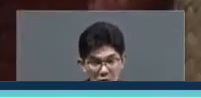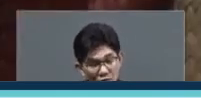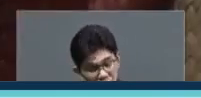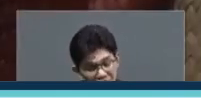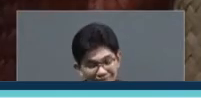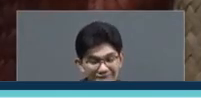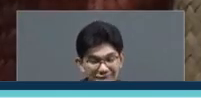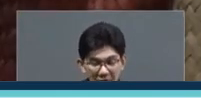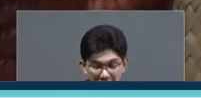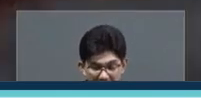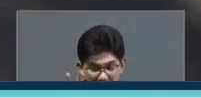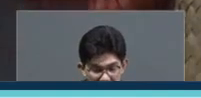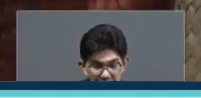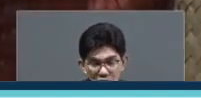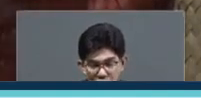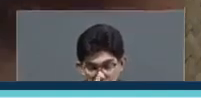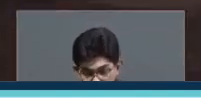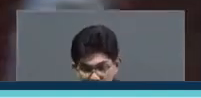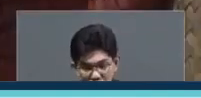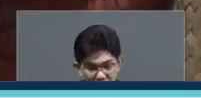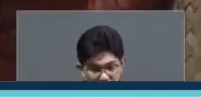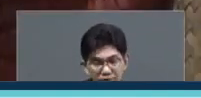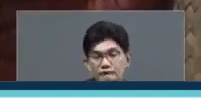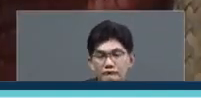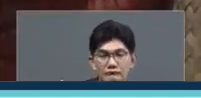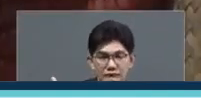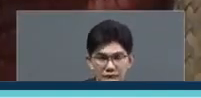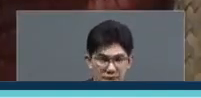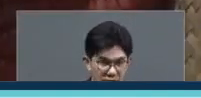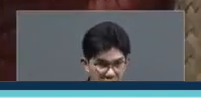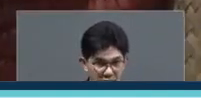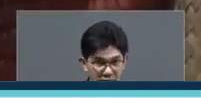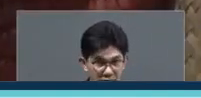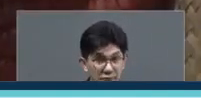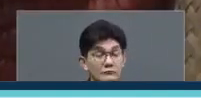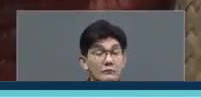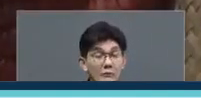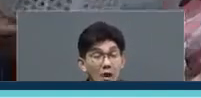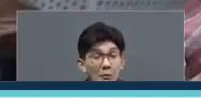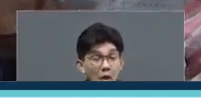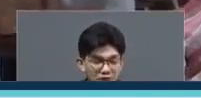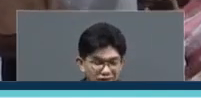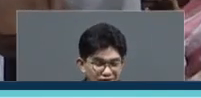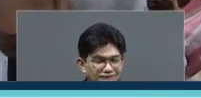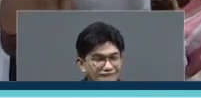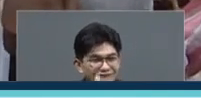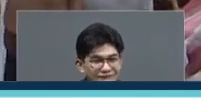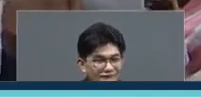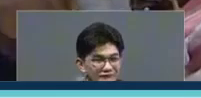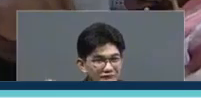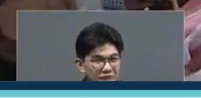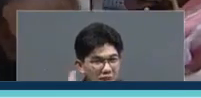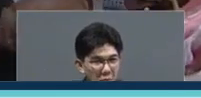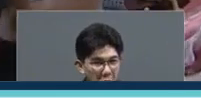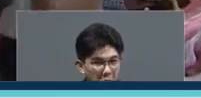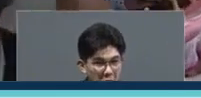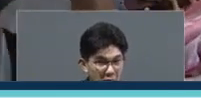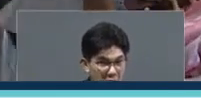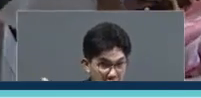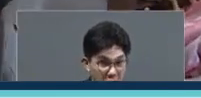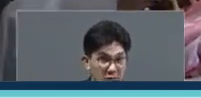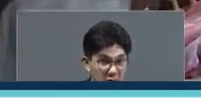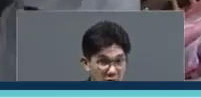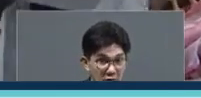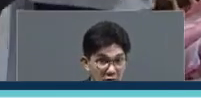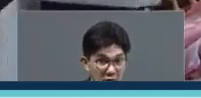าเราก็ได้ความคิดที่ว่าเอามาผสมผสานกัน สำหรับในเวลา 15:00 นจะมีการเปิดงานอย่างเป็นท